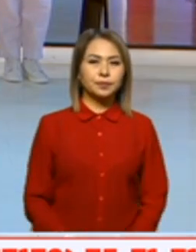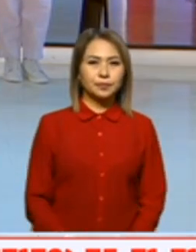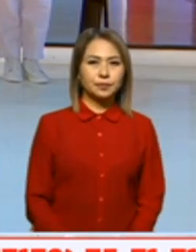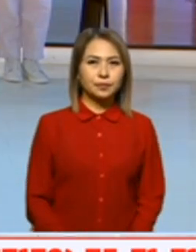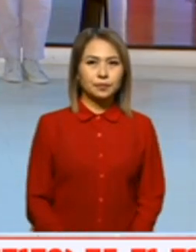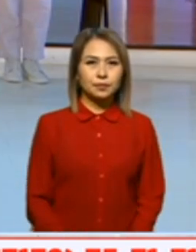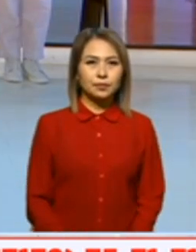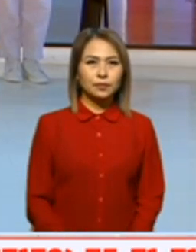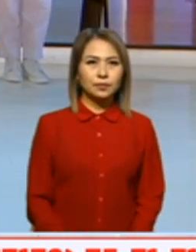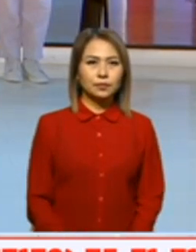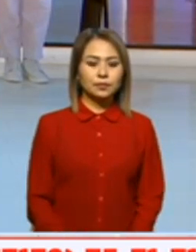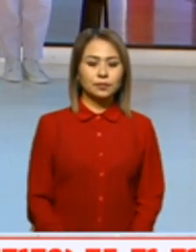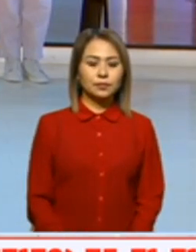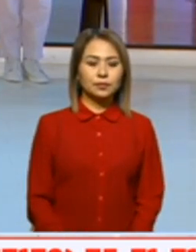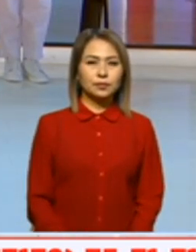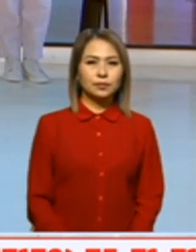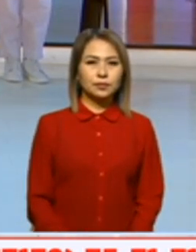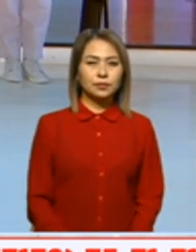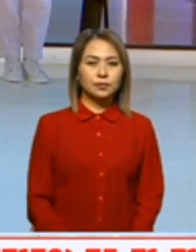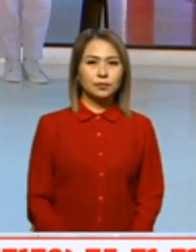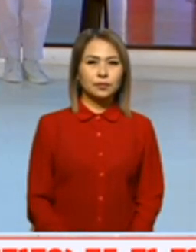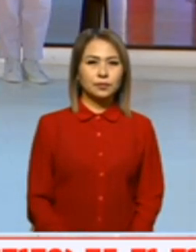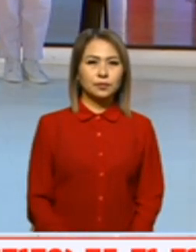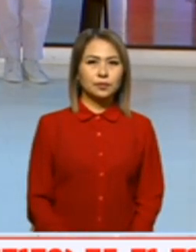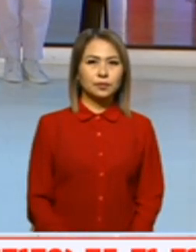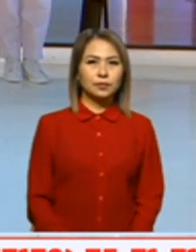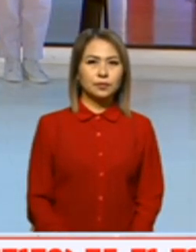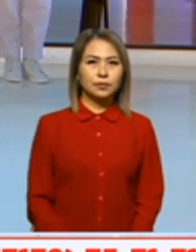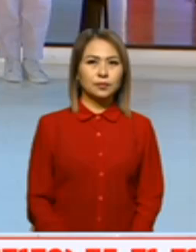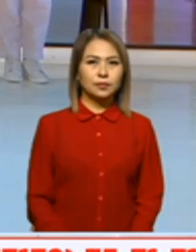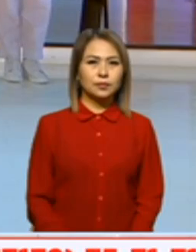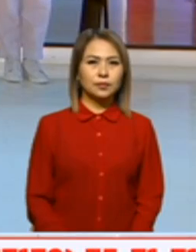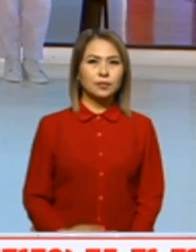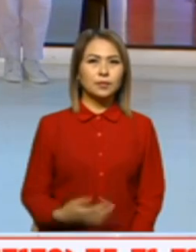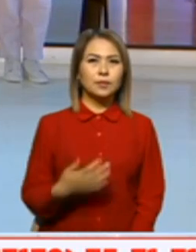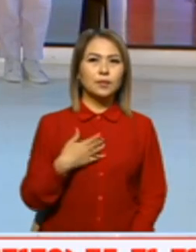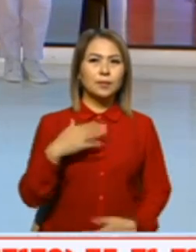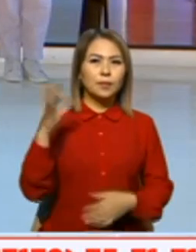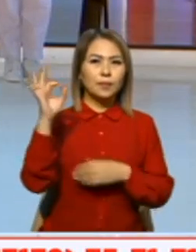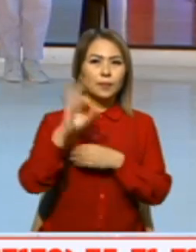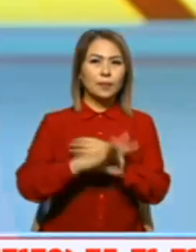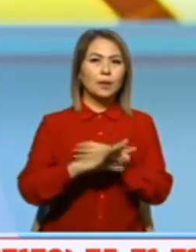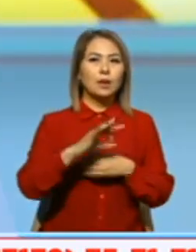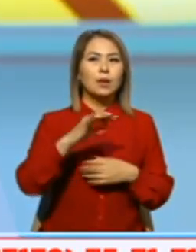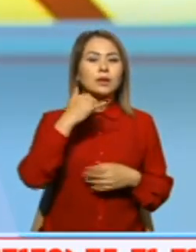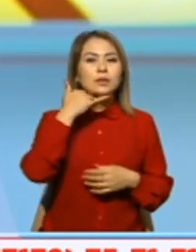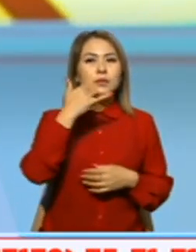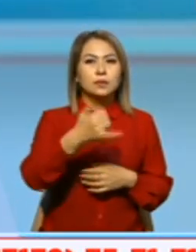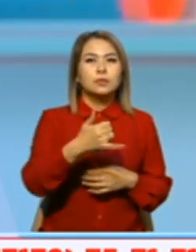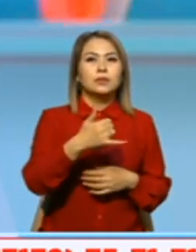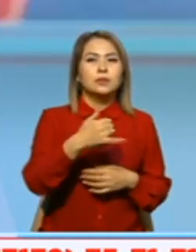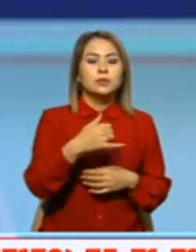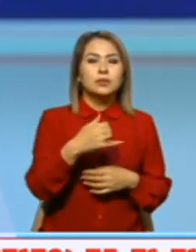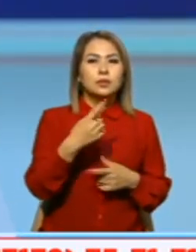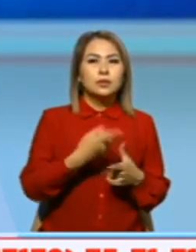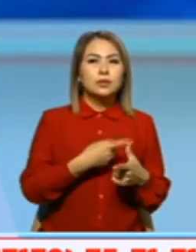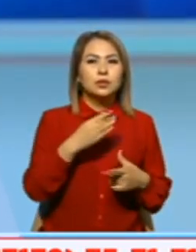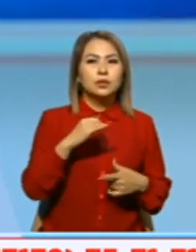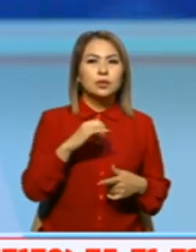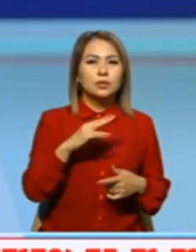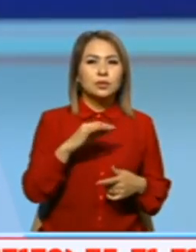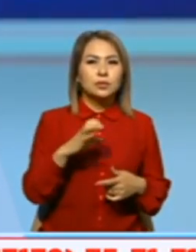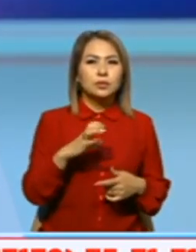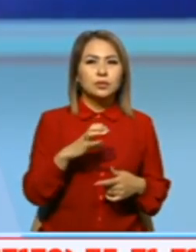қойыңыз. Мен Батыс Қазақстан облысы Жәнібек ауданынан хабарласып тұрмын. Иә. Жандос болып. Жандос, айта